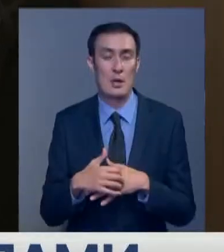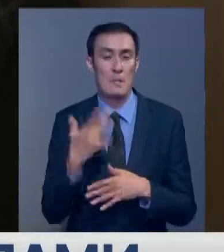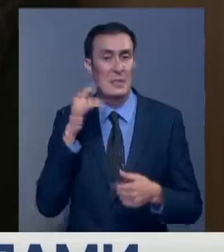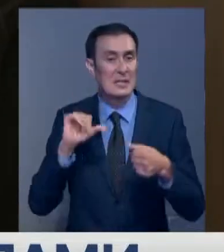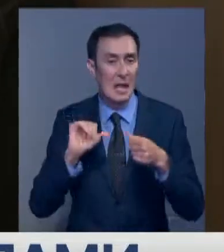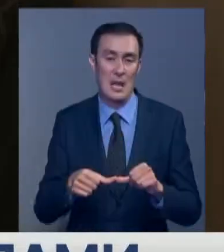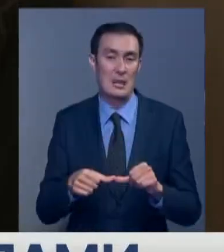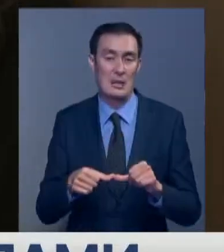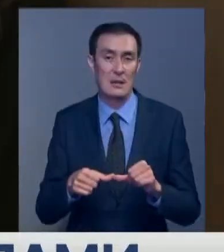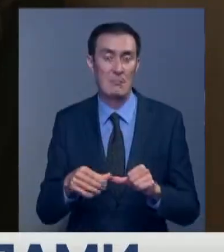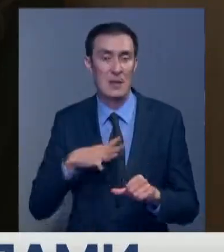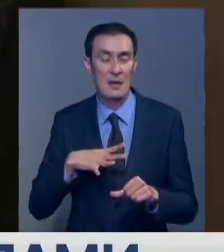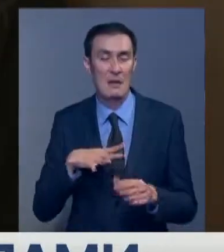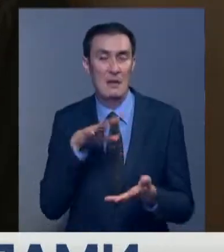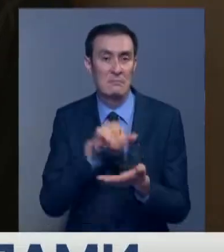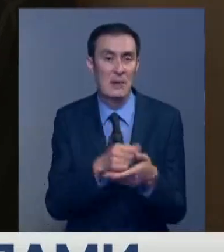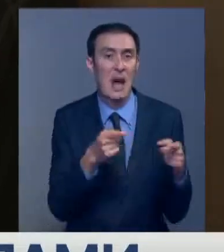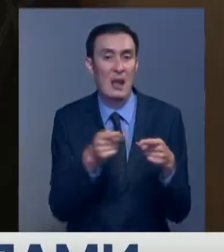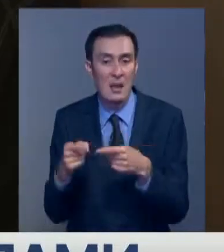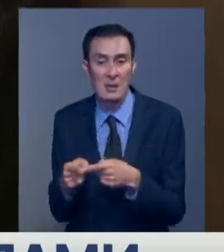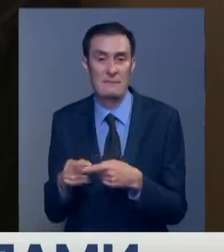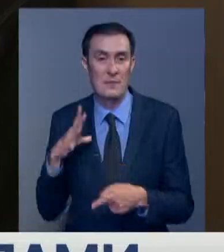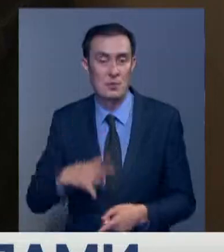Постоянно снимали,